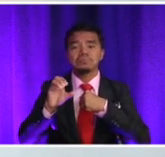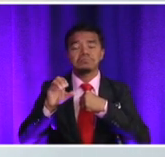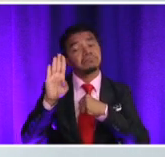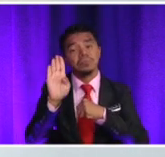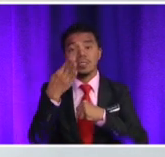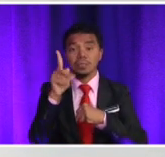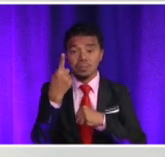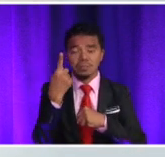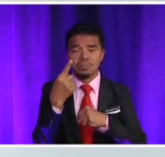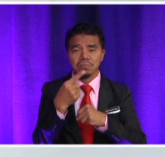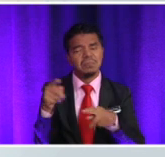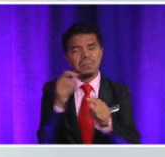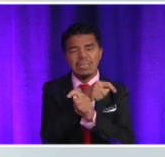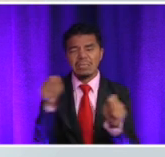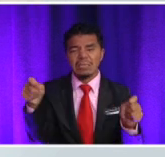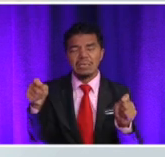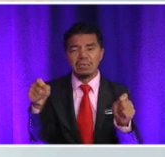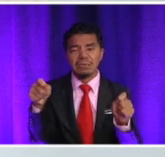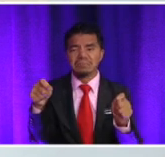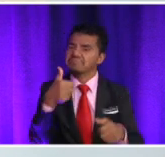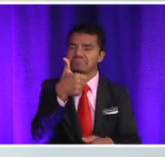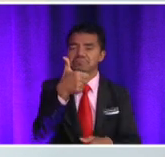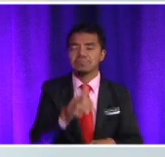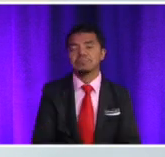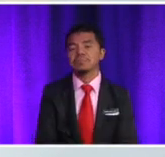promosi yang dilaksanakan hanya menggunakan